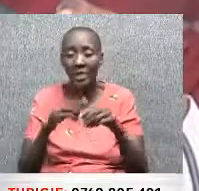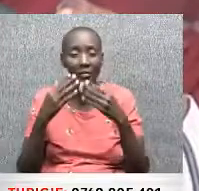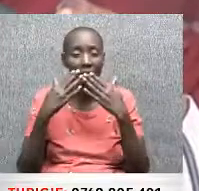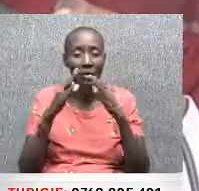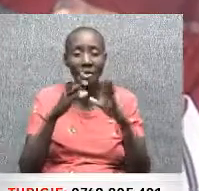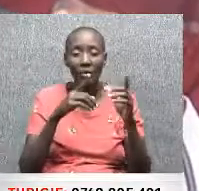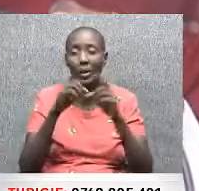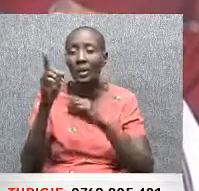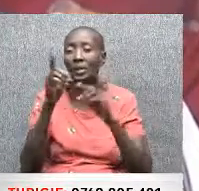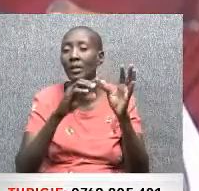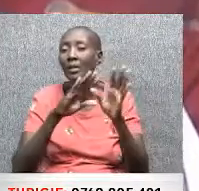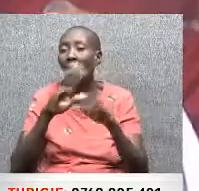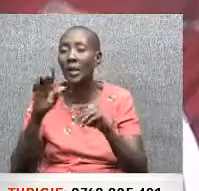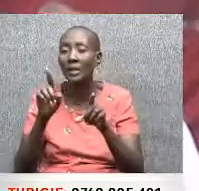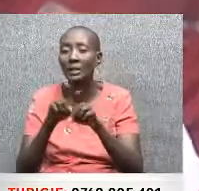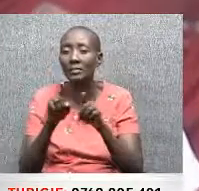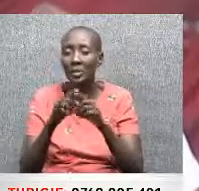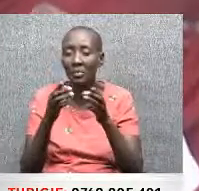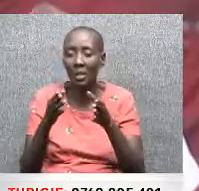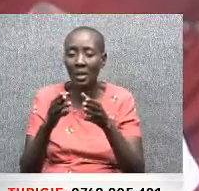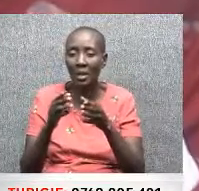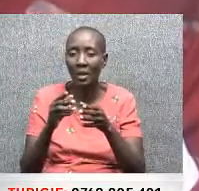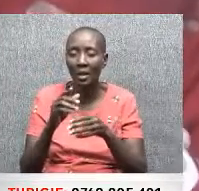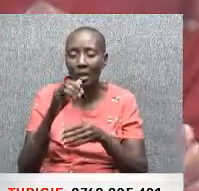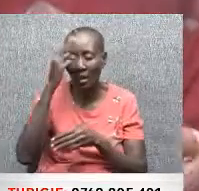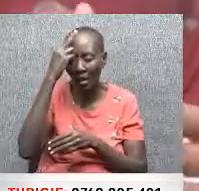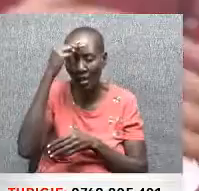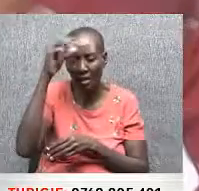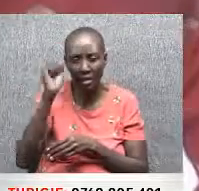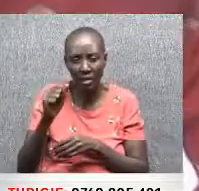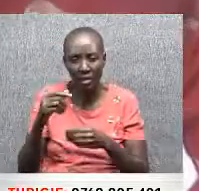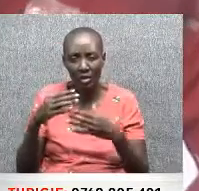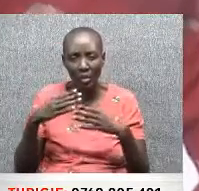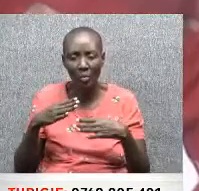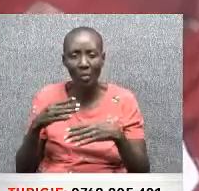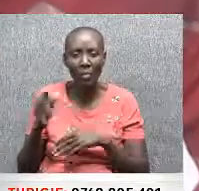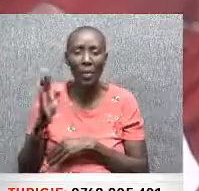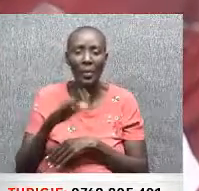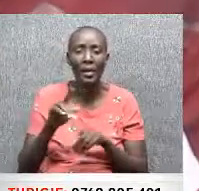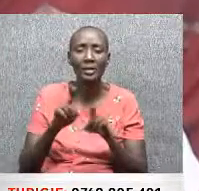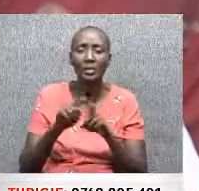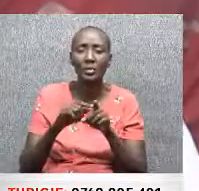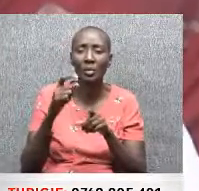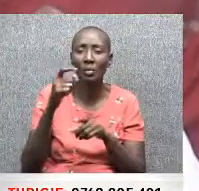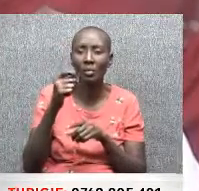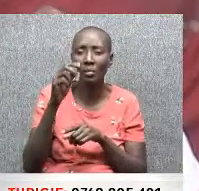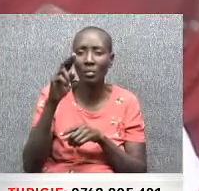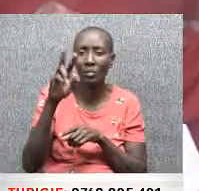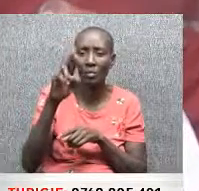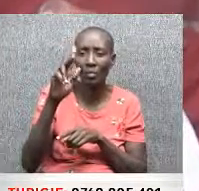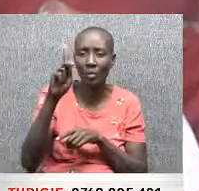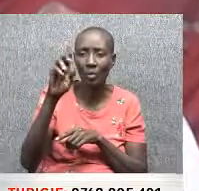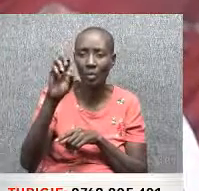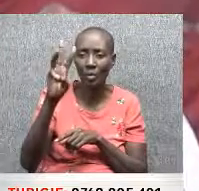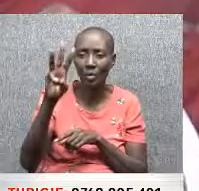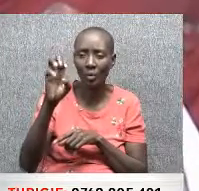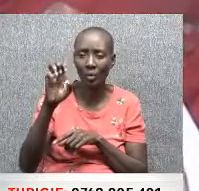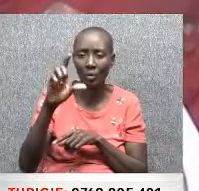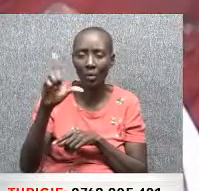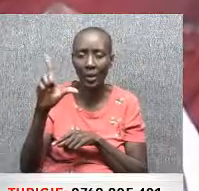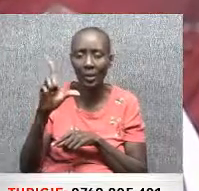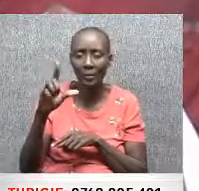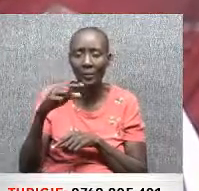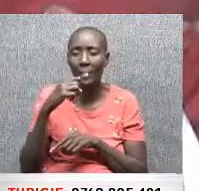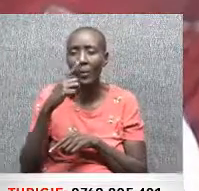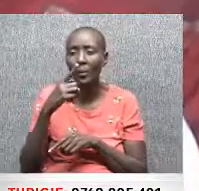Kajiliba mpaka ya Kenya na Uganda vile watu wamerudi. Ukienda Takwel na kutarumka huko hivi vile watu wanarudi. Wazao tu lazima tunatembea na tunaambia